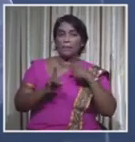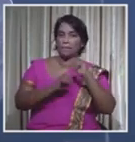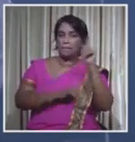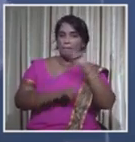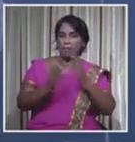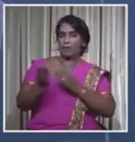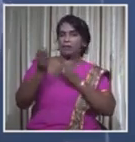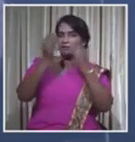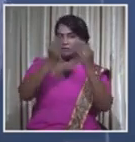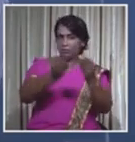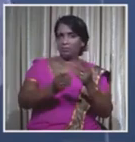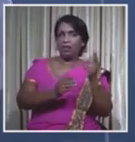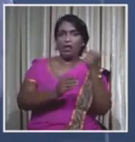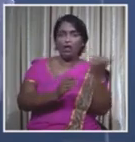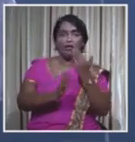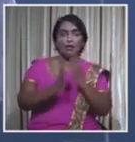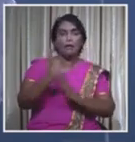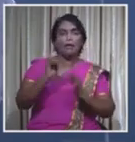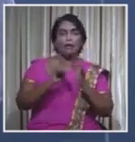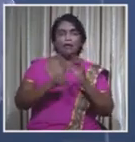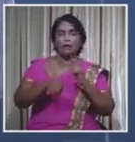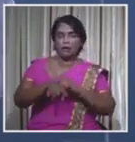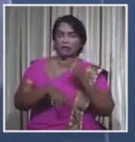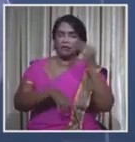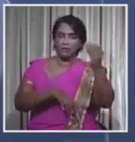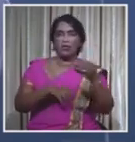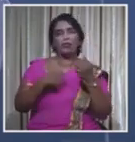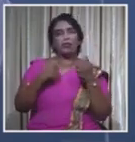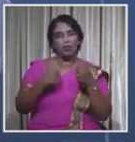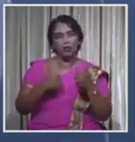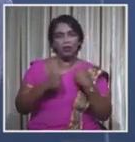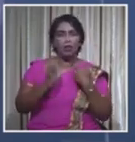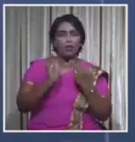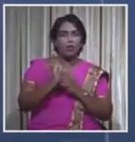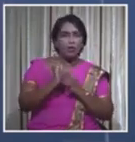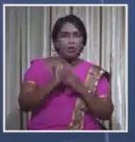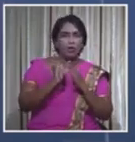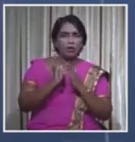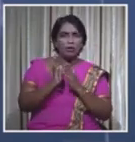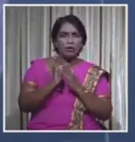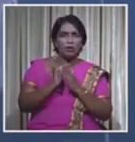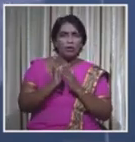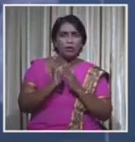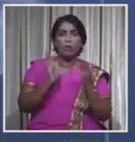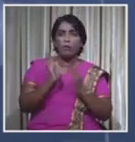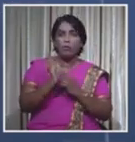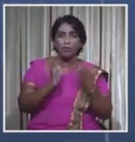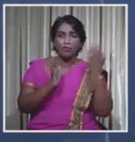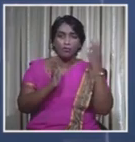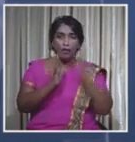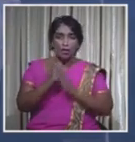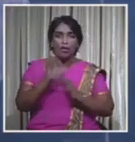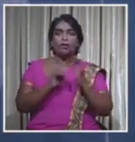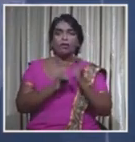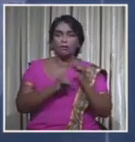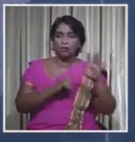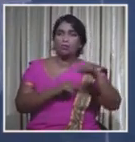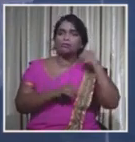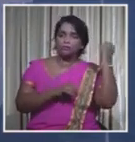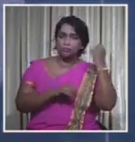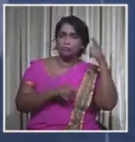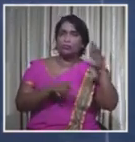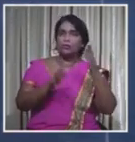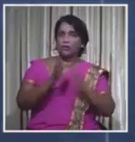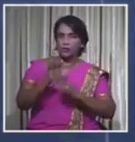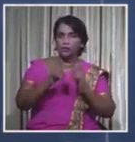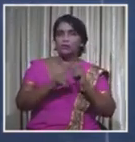මේ අලුත් මන්ත්‍රීවරුන්ට ඒ අවස්ථාව දෙන එක හොඳයි. මුසාමිල් මන්ත්‍රීතුමා මුසාමීල් මන්ත්‍රීතුමත් කතා කරන